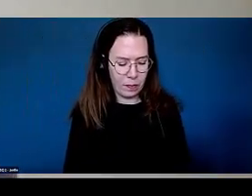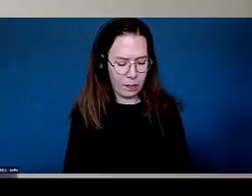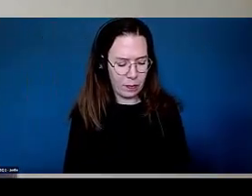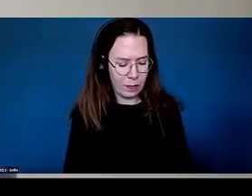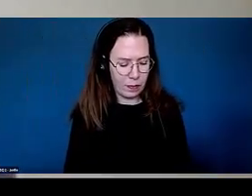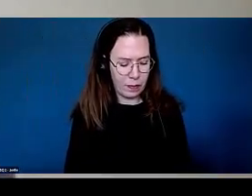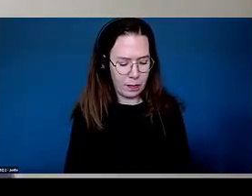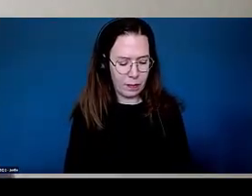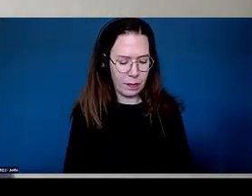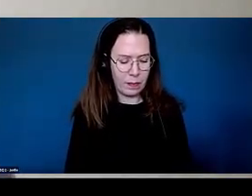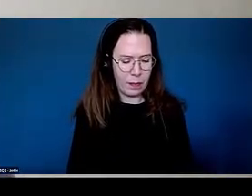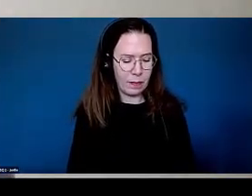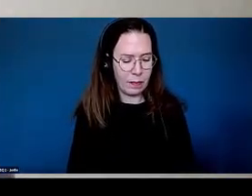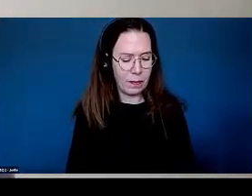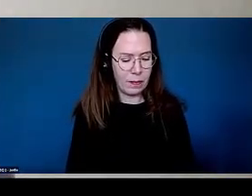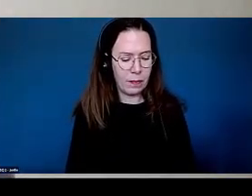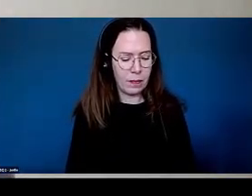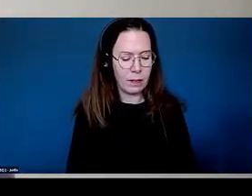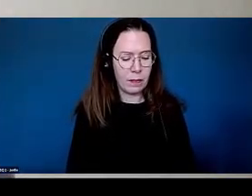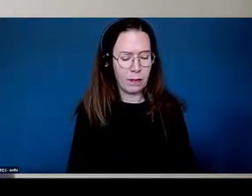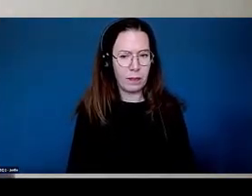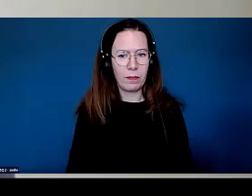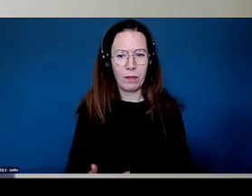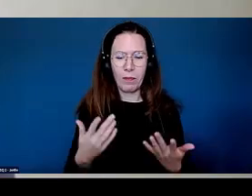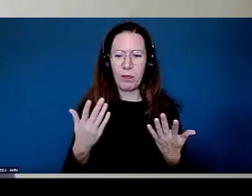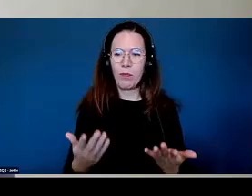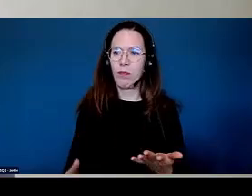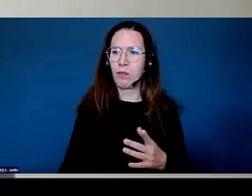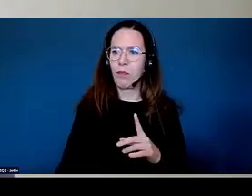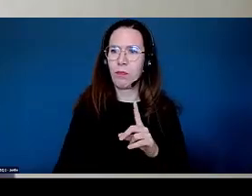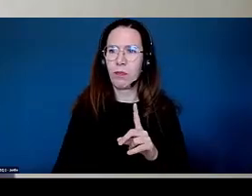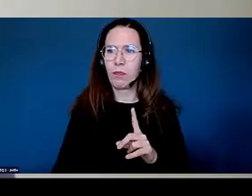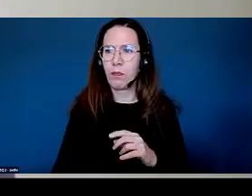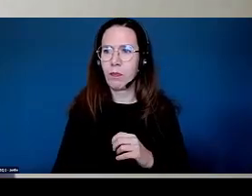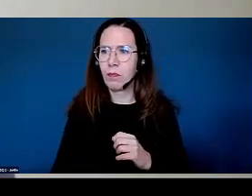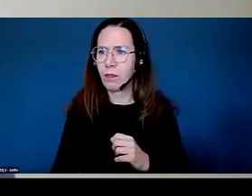voudrais en parler avec vous. Donc, l'une des questions